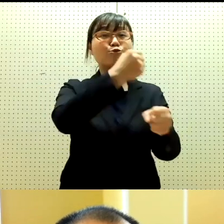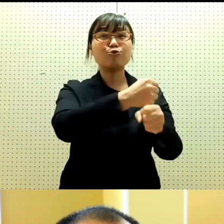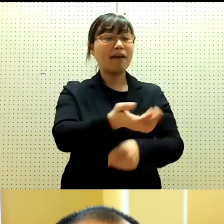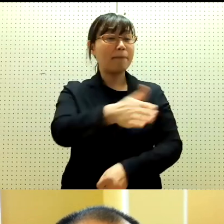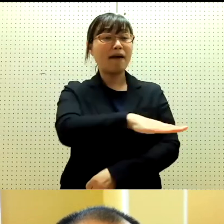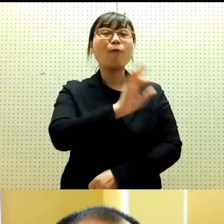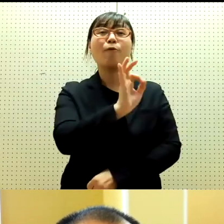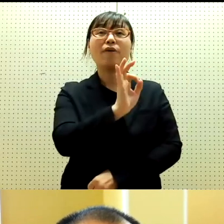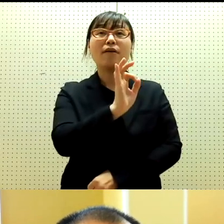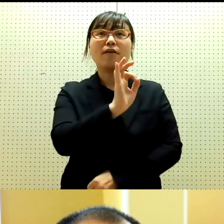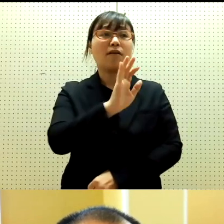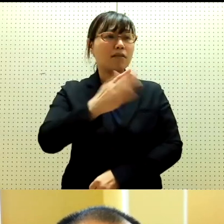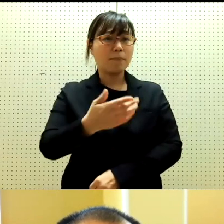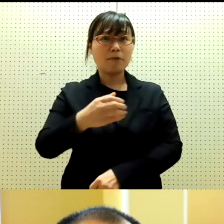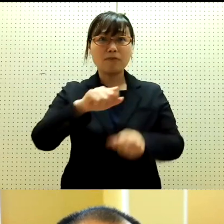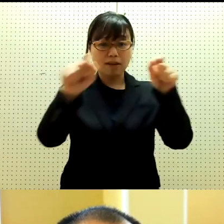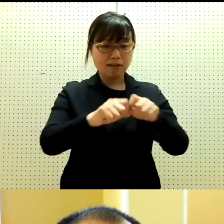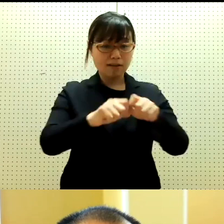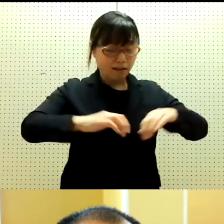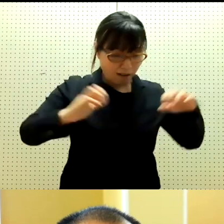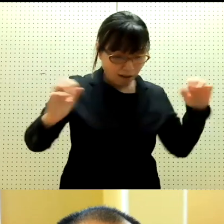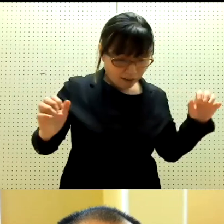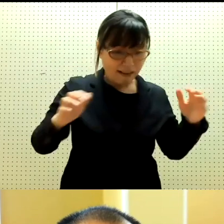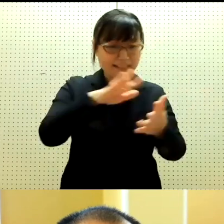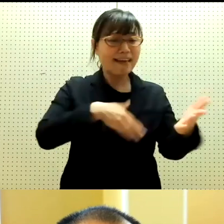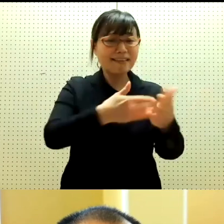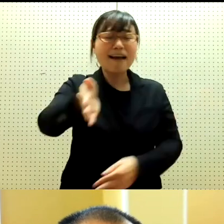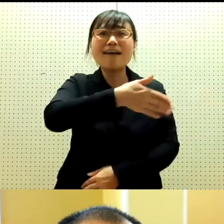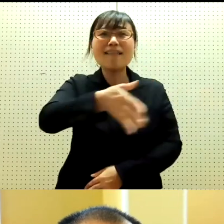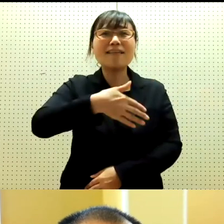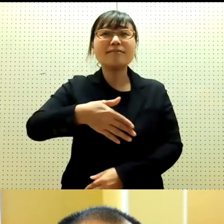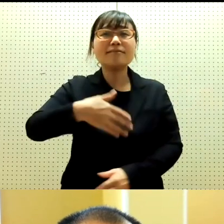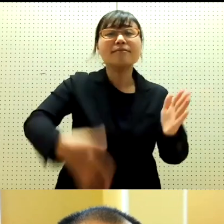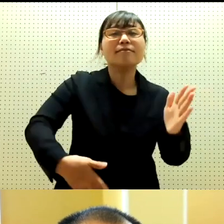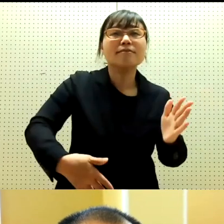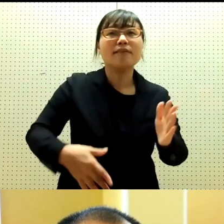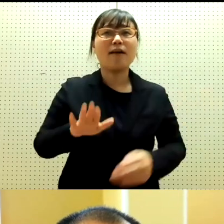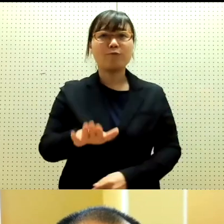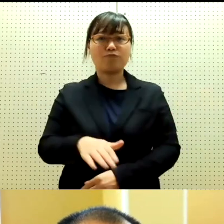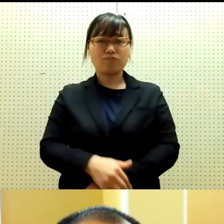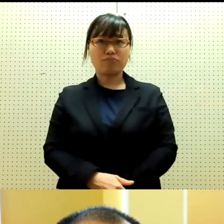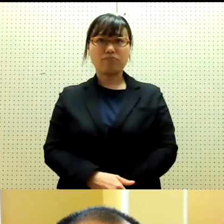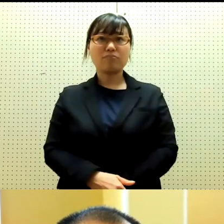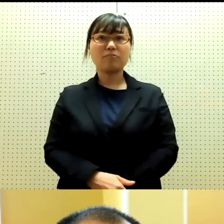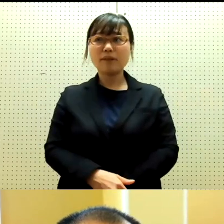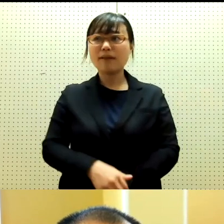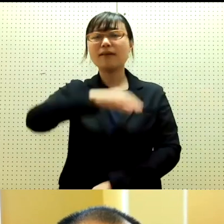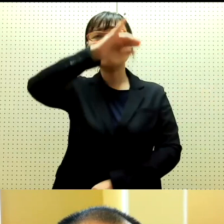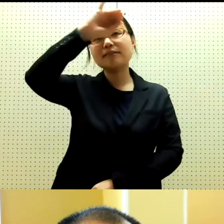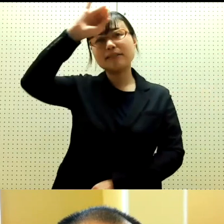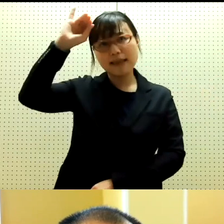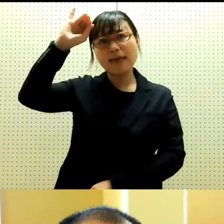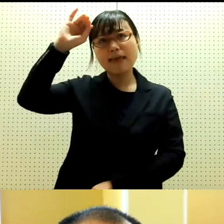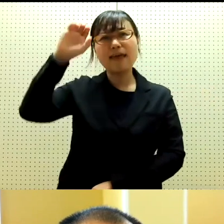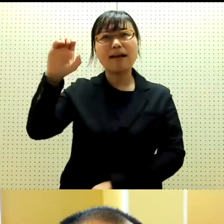データ入れなくてね、それで頓挫するっていうのよくあるんですね。で、多分ですね、知恵がきちんとした方